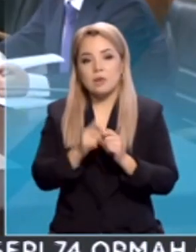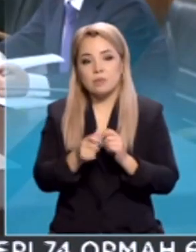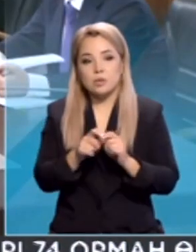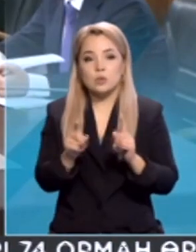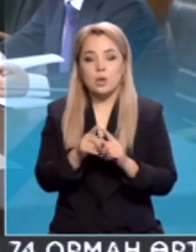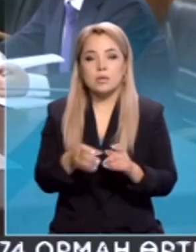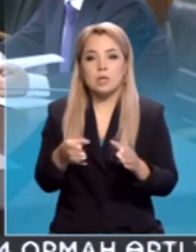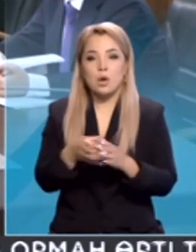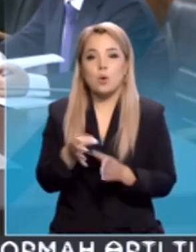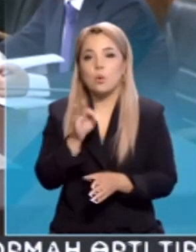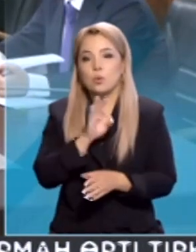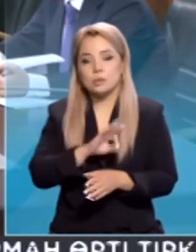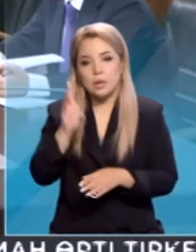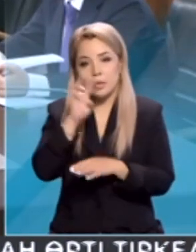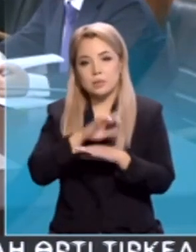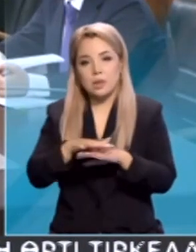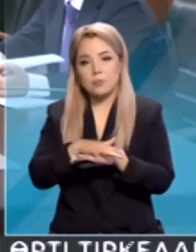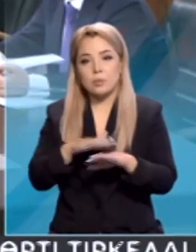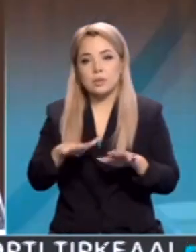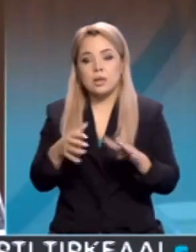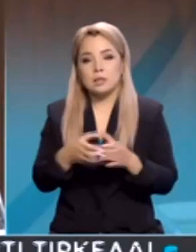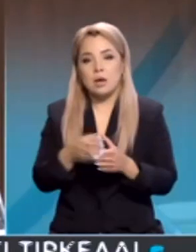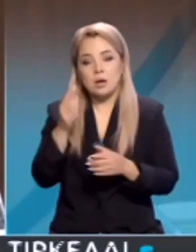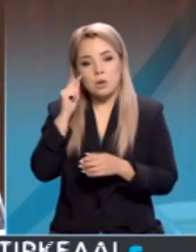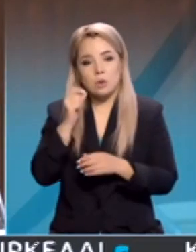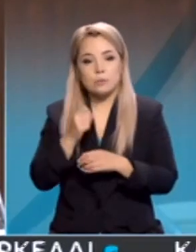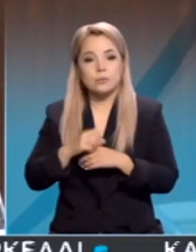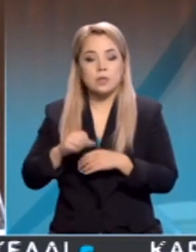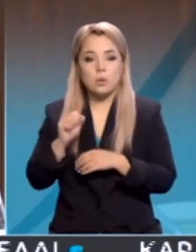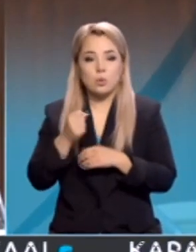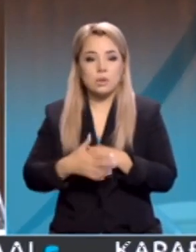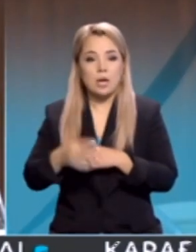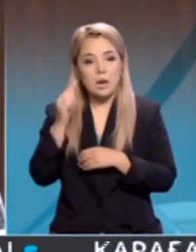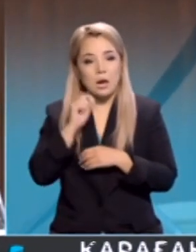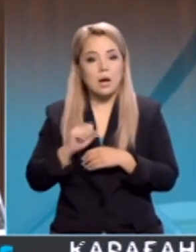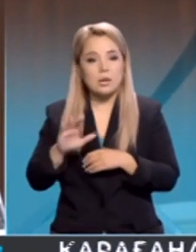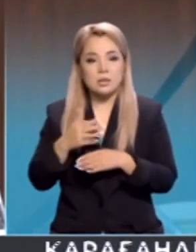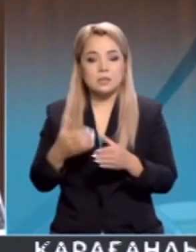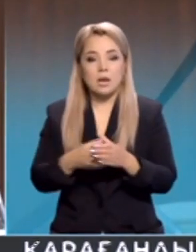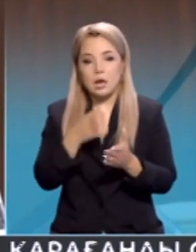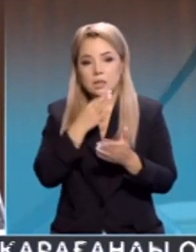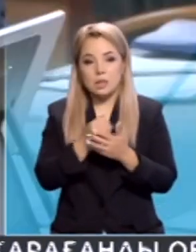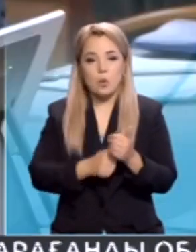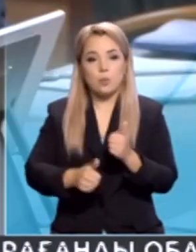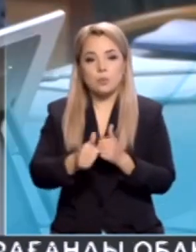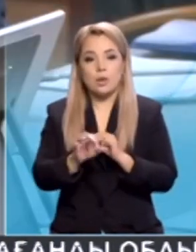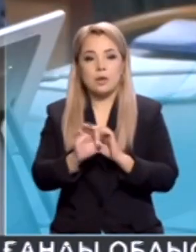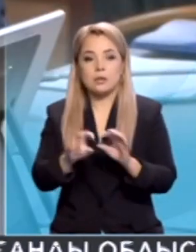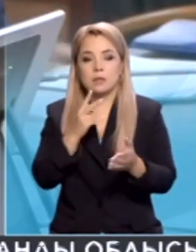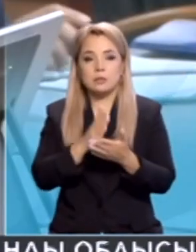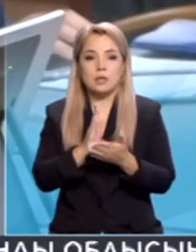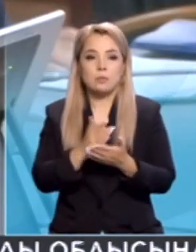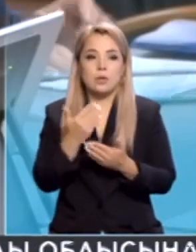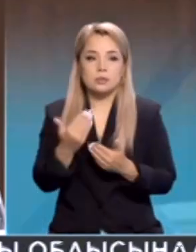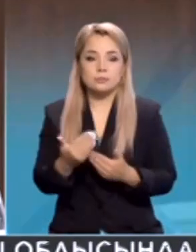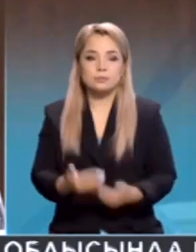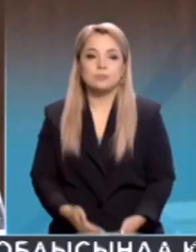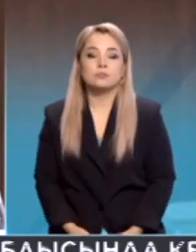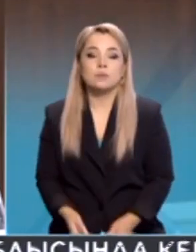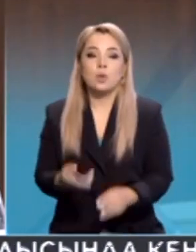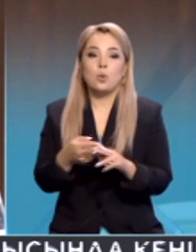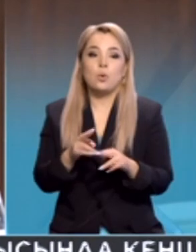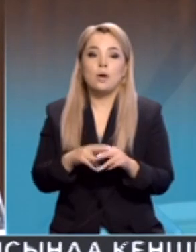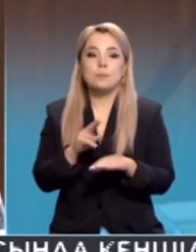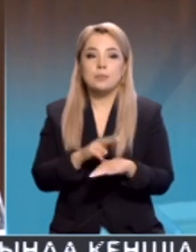инвестициялар үшін қолайлы ел екендігін және Орталық Азия өңірінде көш бастап тұрғанын баса айтты. Осы